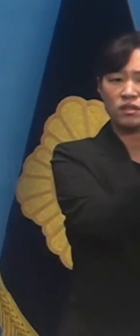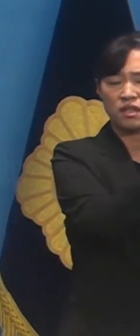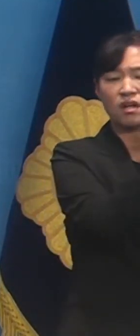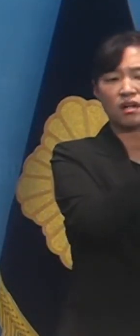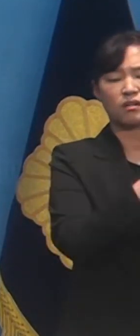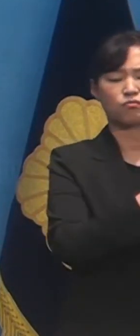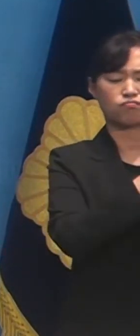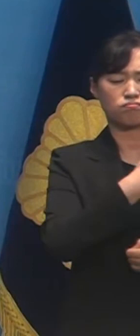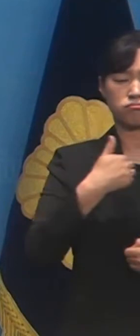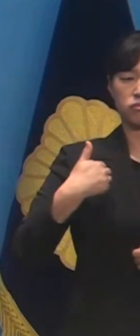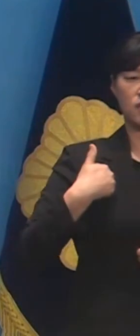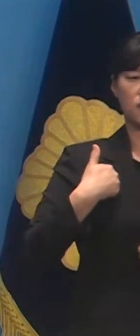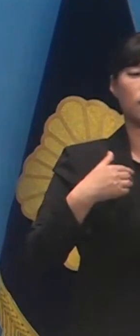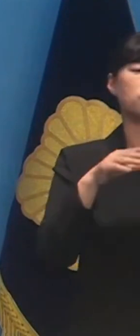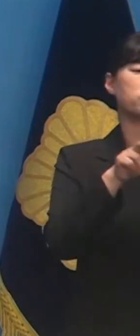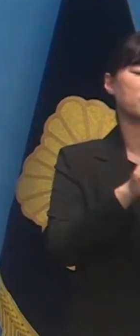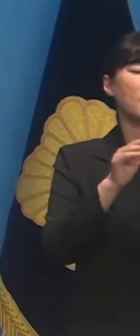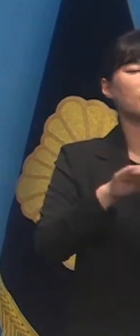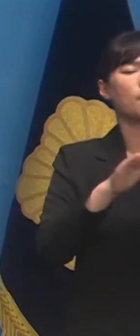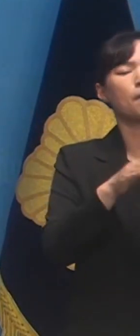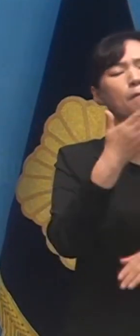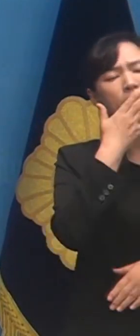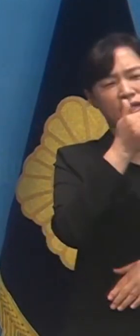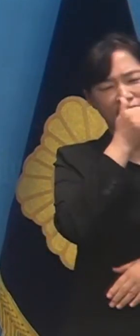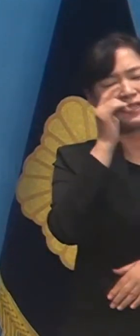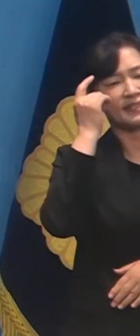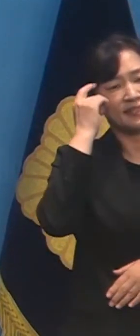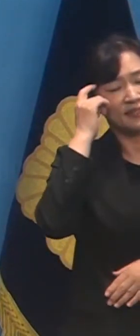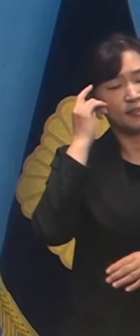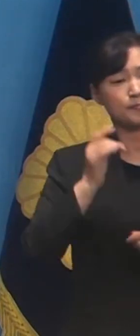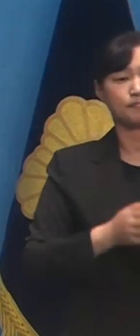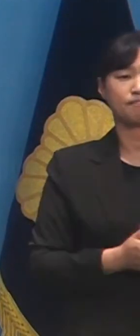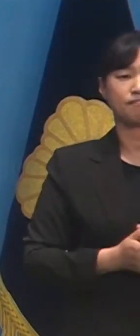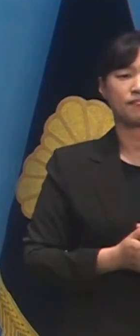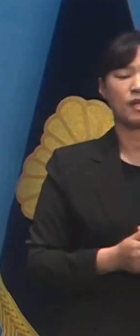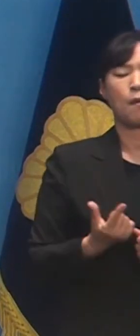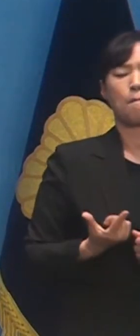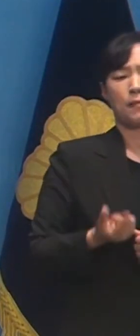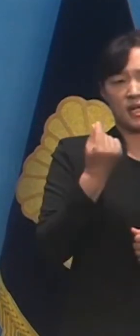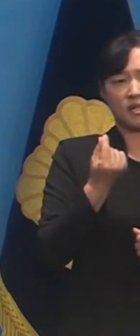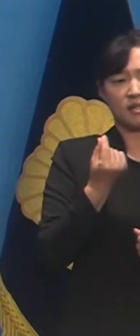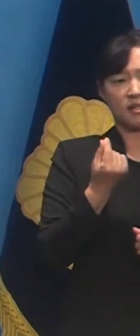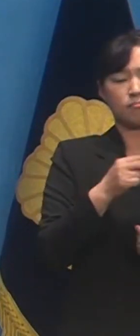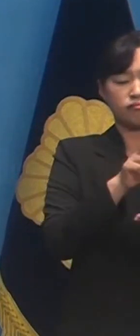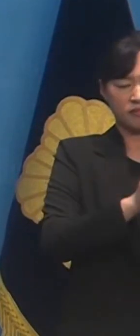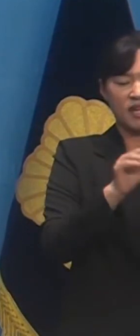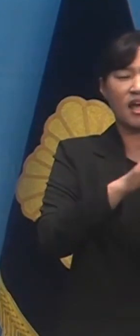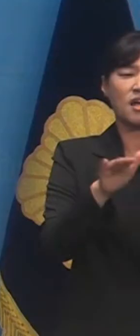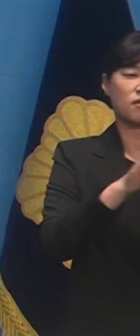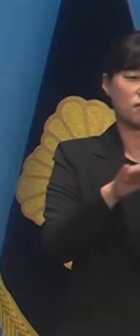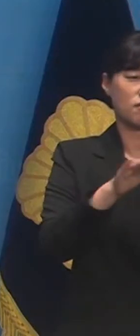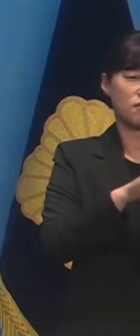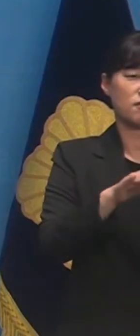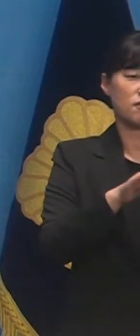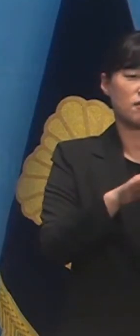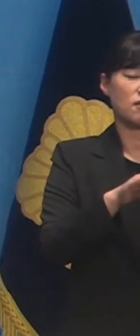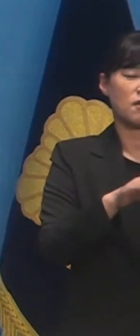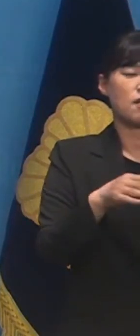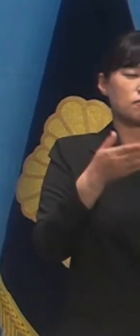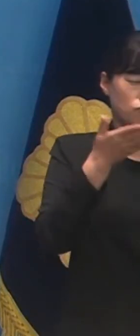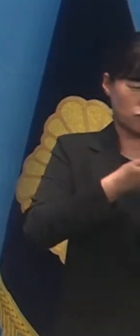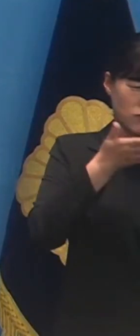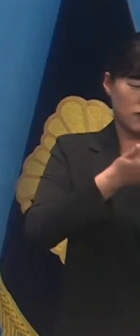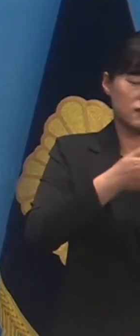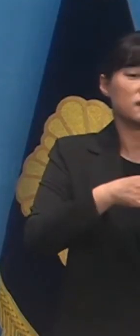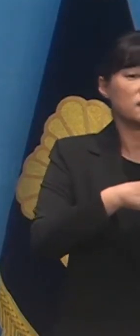하나오션이 충분하게 이 문제 해결할 수 있다, 저희는 그렇게 보고 있습니다. 하루라도 빨리 이 문제 해결되기를 강력하게